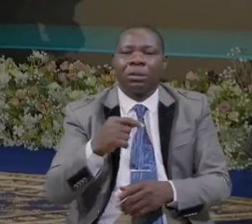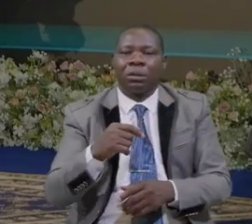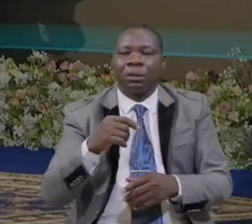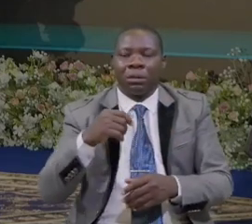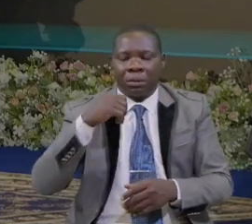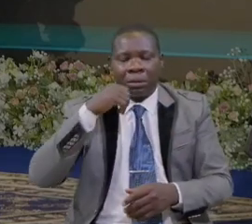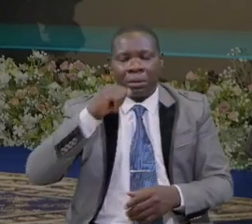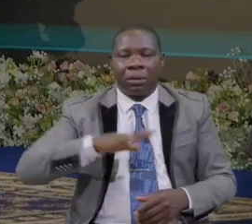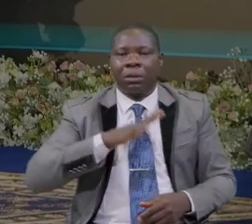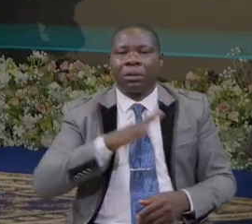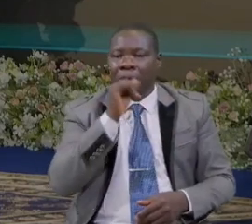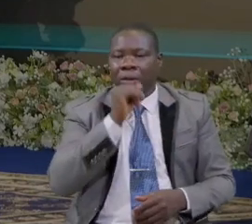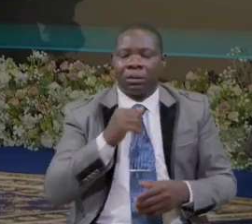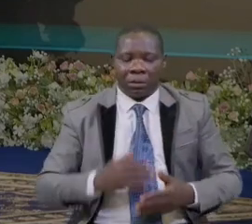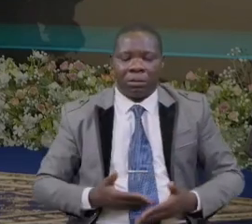La jeune fille est en train d'accoucher.